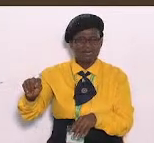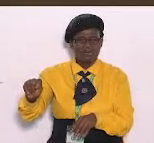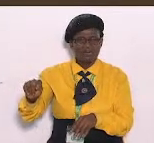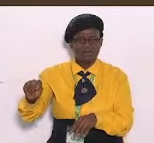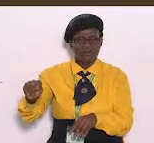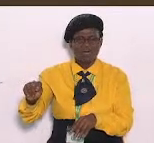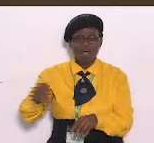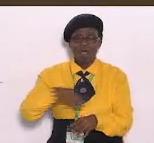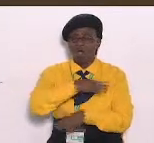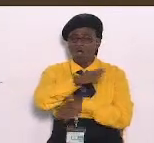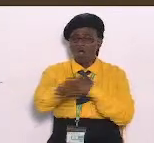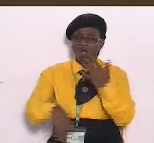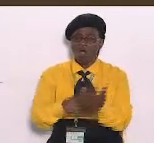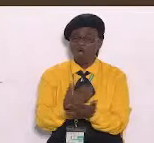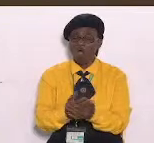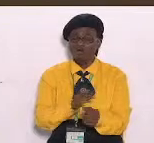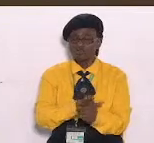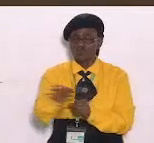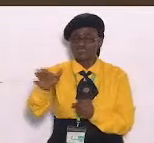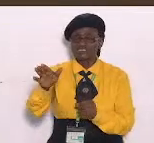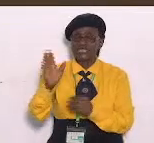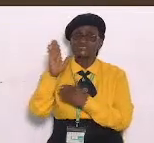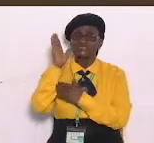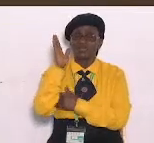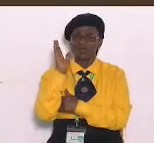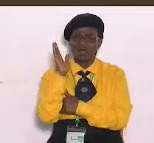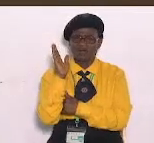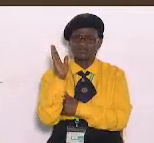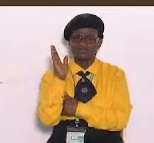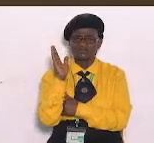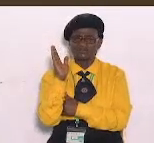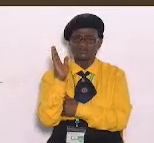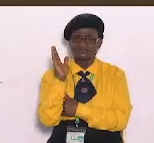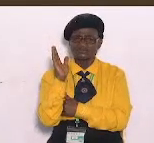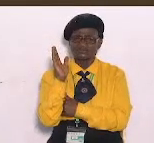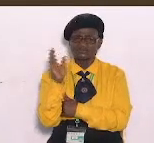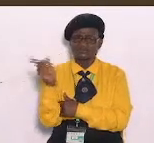commande sur le tout suffisant